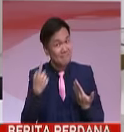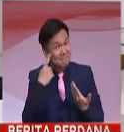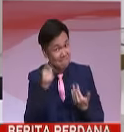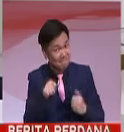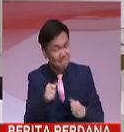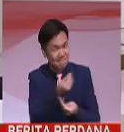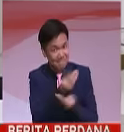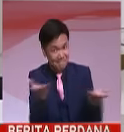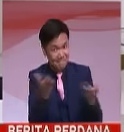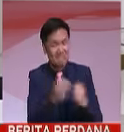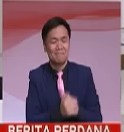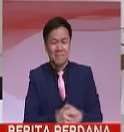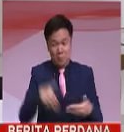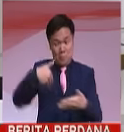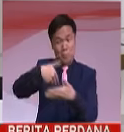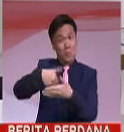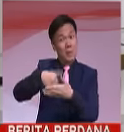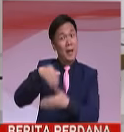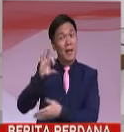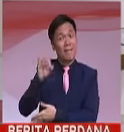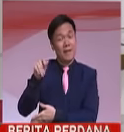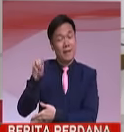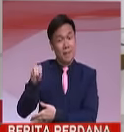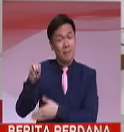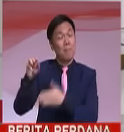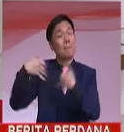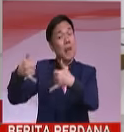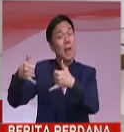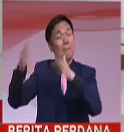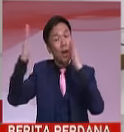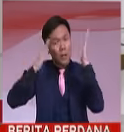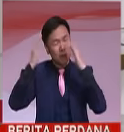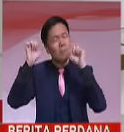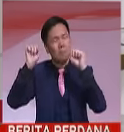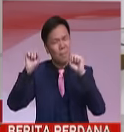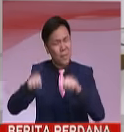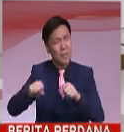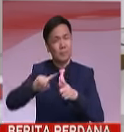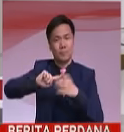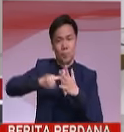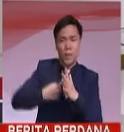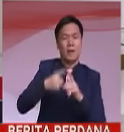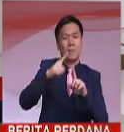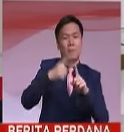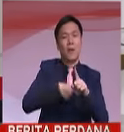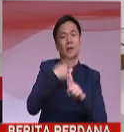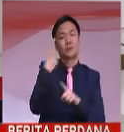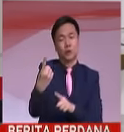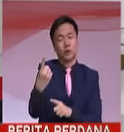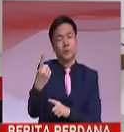berlawanan bola sepak Piala Indonesia dibenarkan mulai Januari